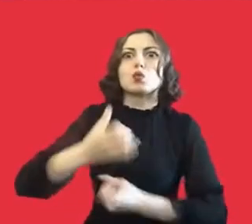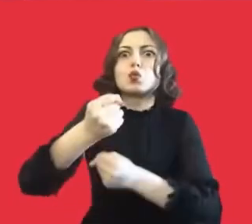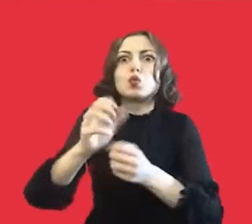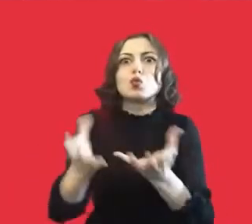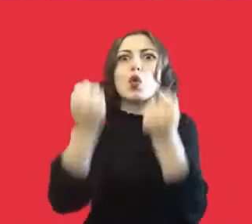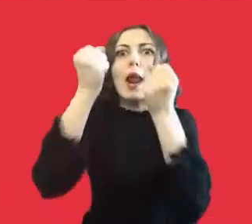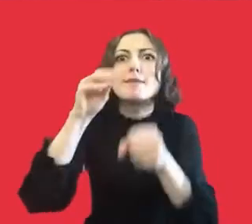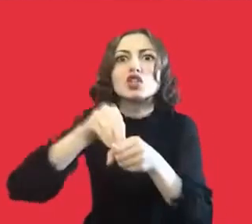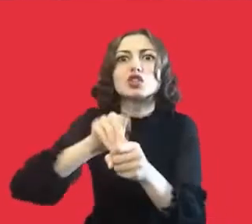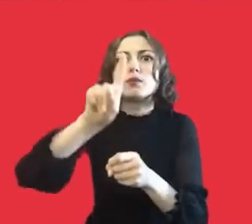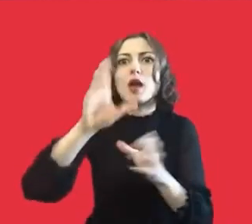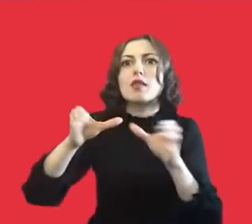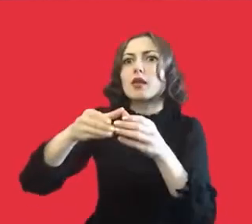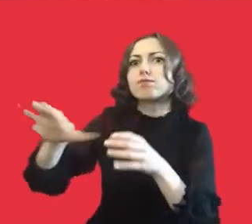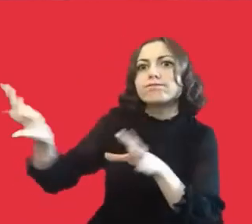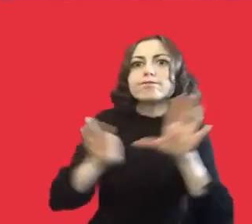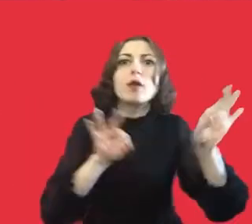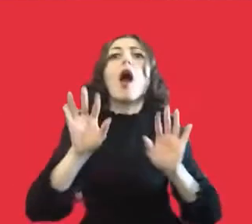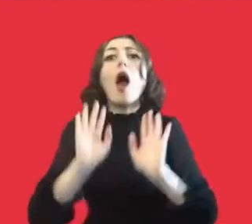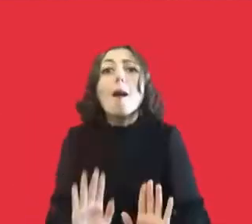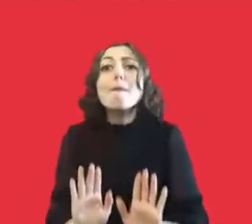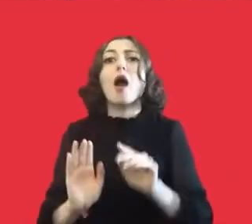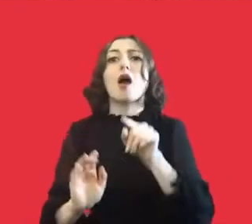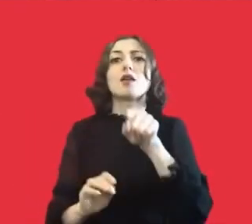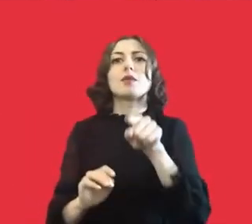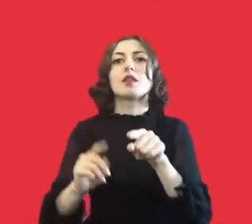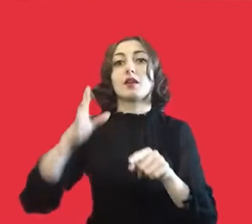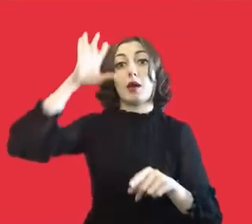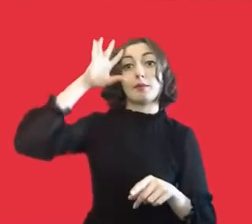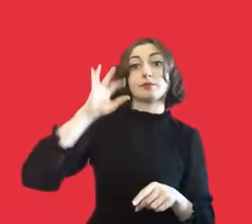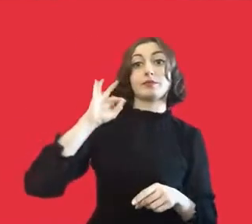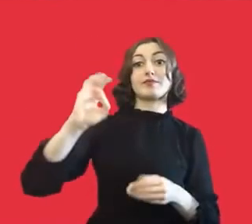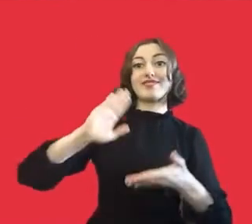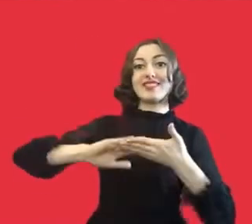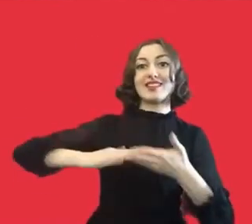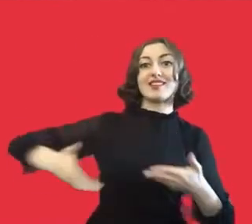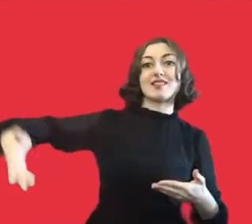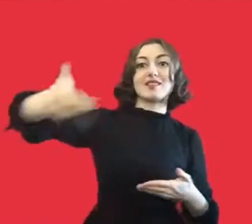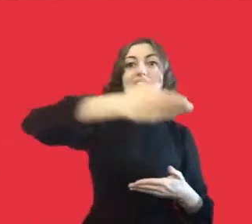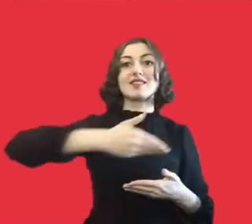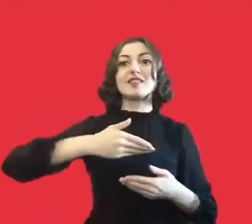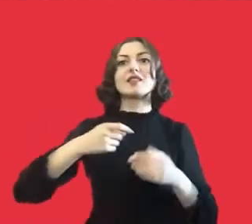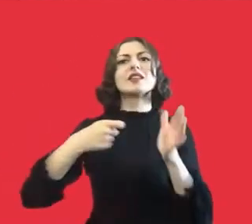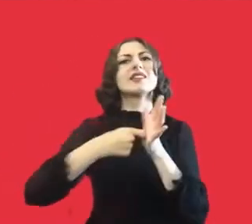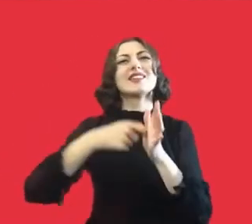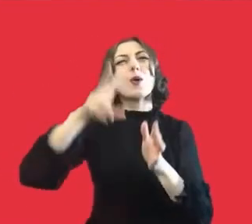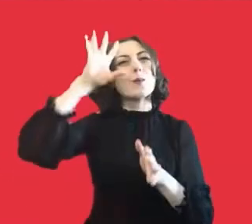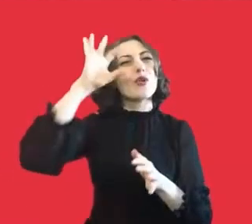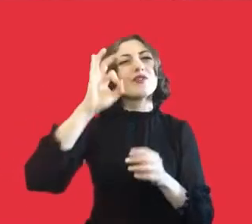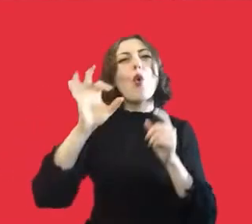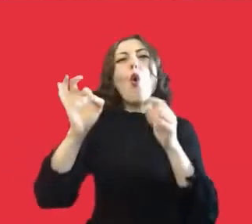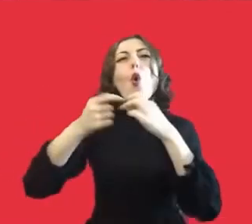bir ekiplerimiz bir taraftan çalışıyordu ama akademisyen arkadaşlarımızla, ismini de anmadan geçemeyeceğim, Profesör Doktor Orhan Alimoğlu